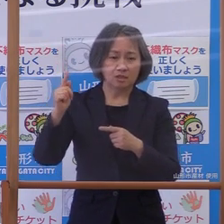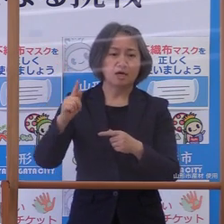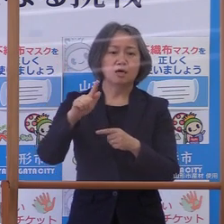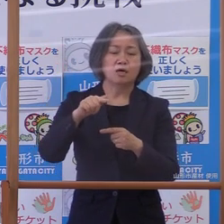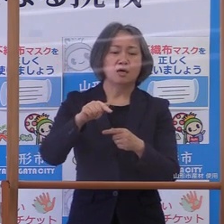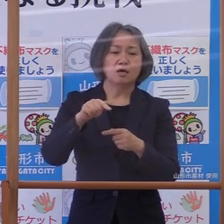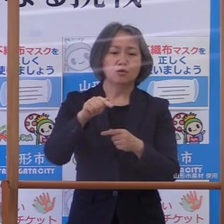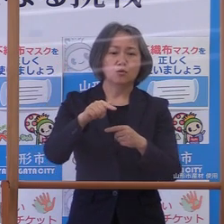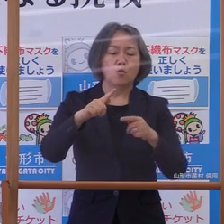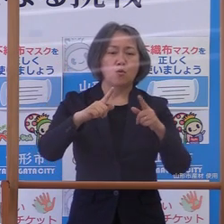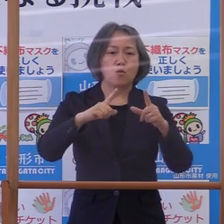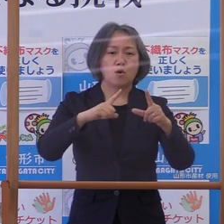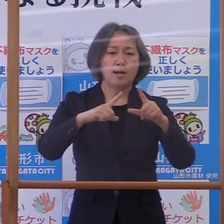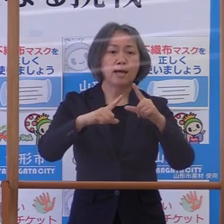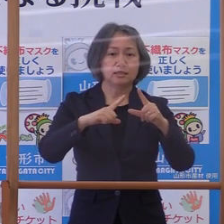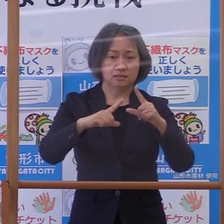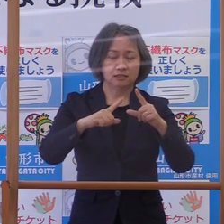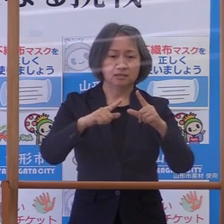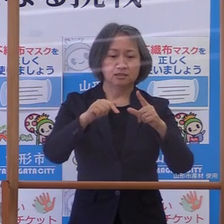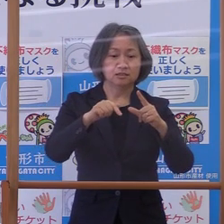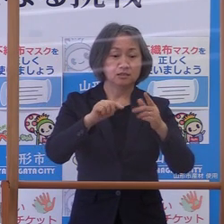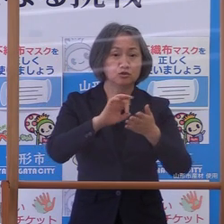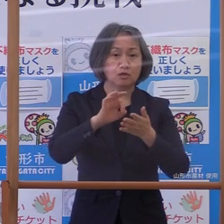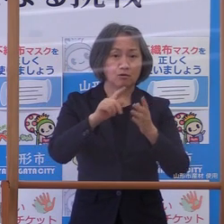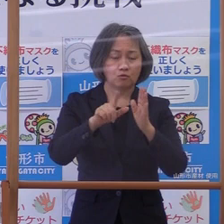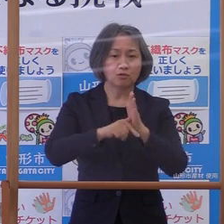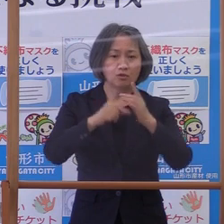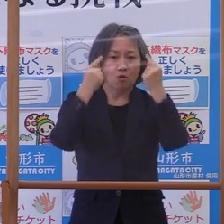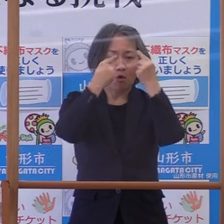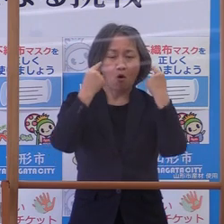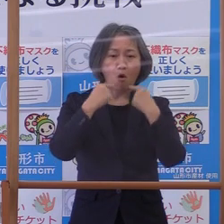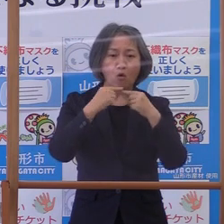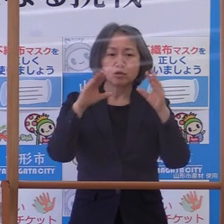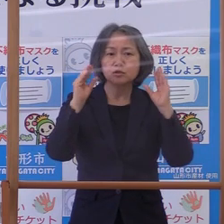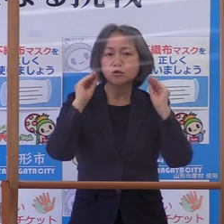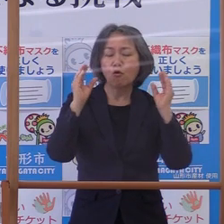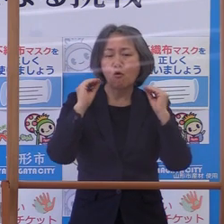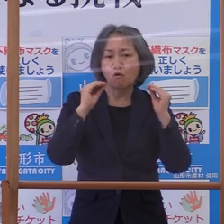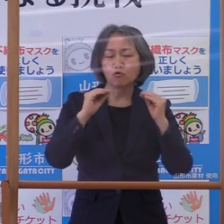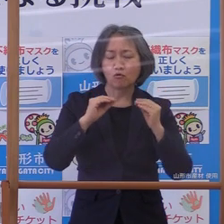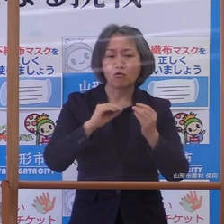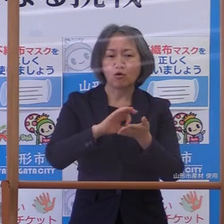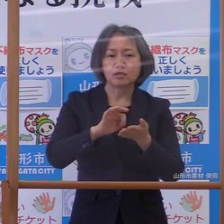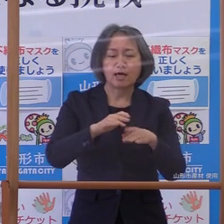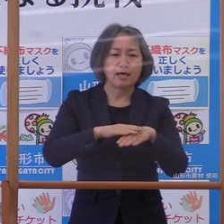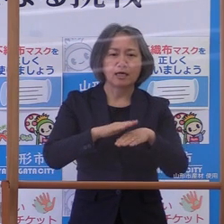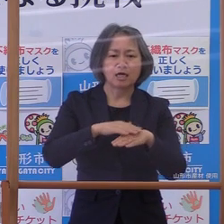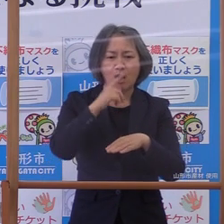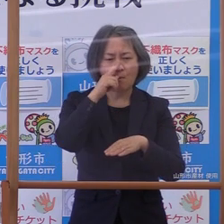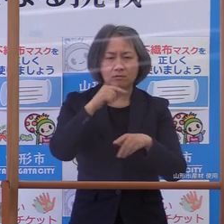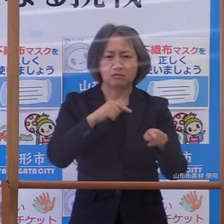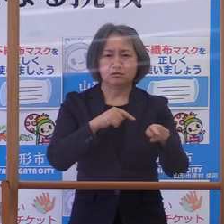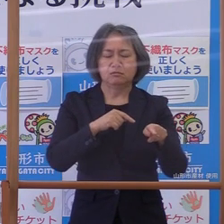その個人情報の取り扱いがうまくないということで、